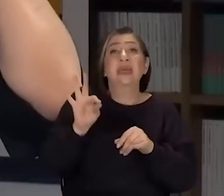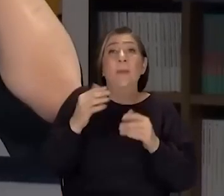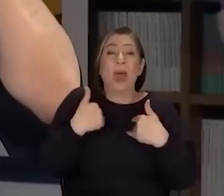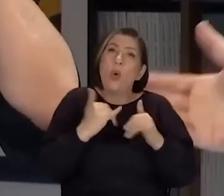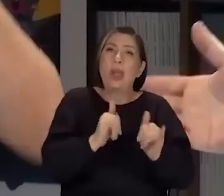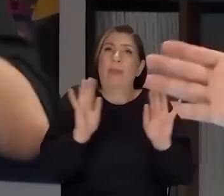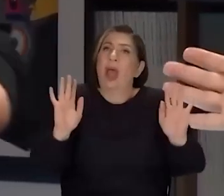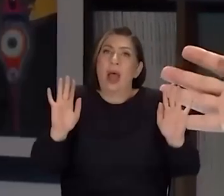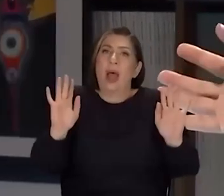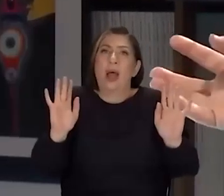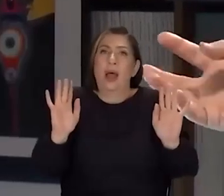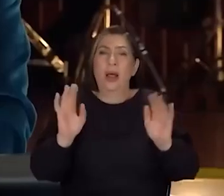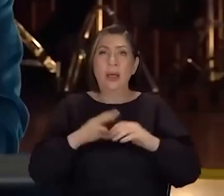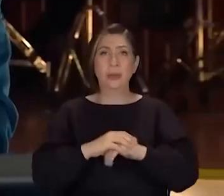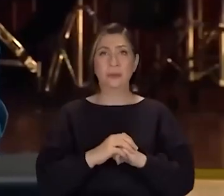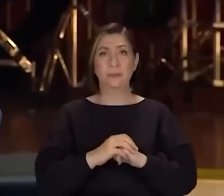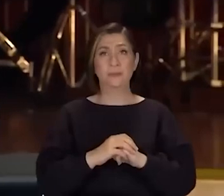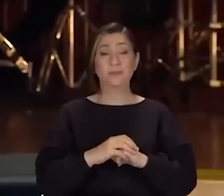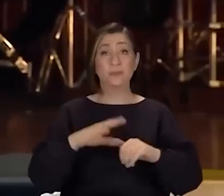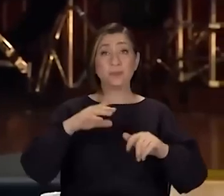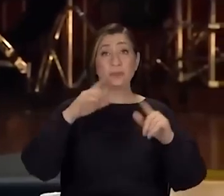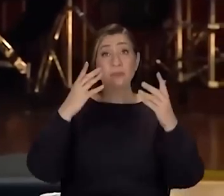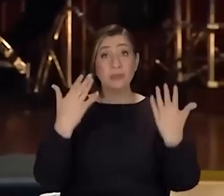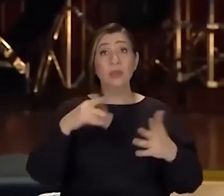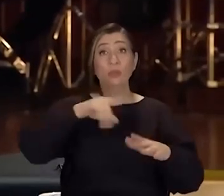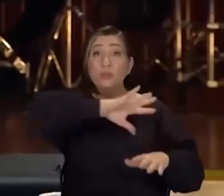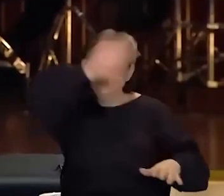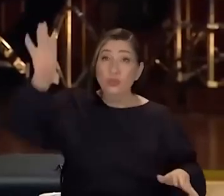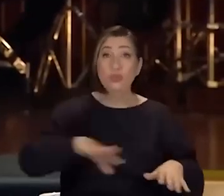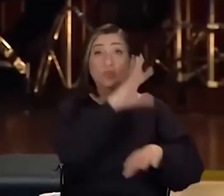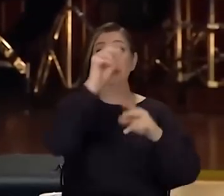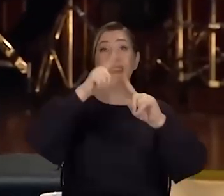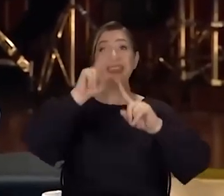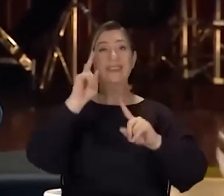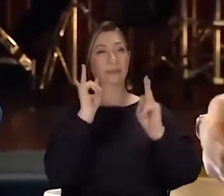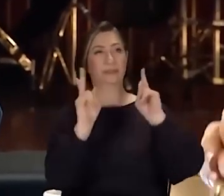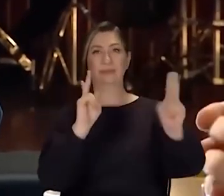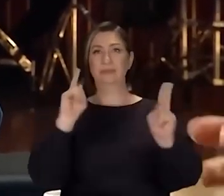sadece. Ya şimdi tabii ki bütün televizyonların